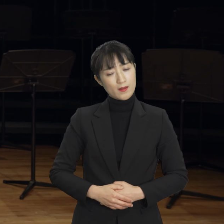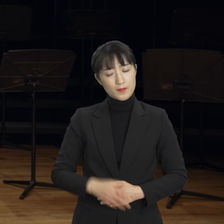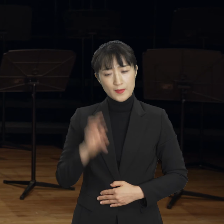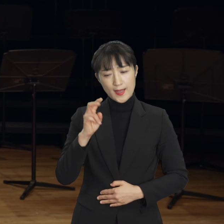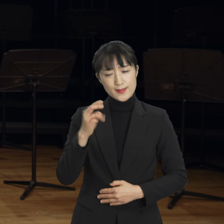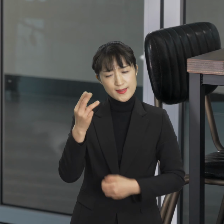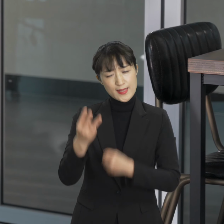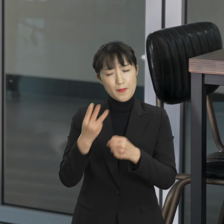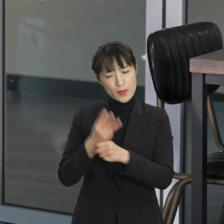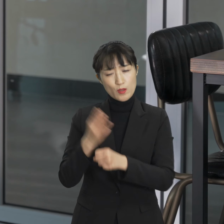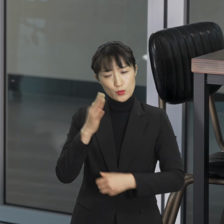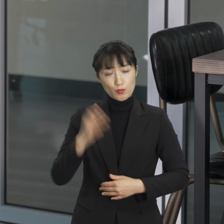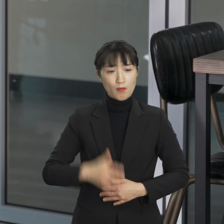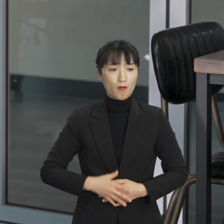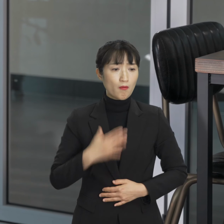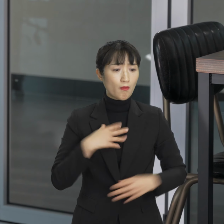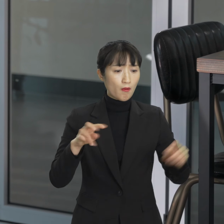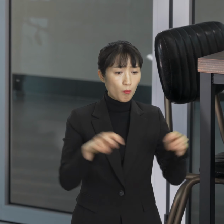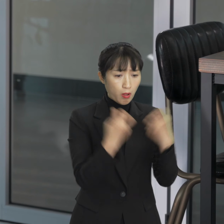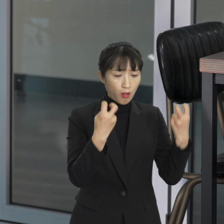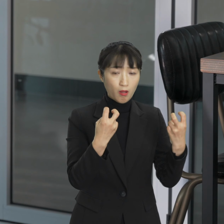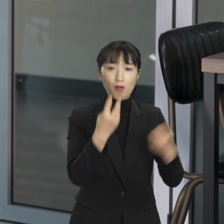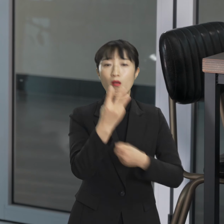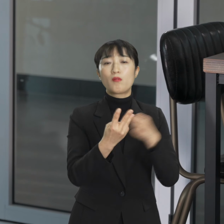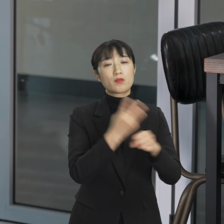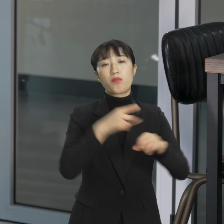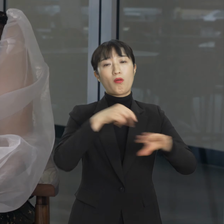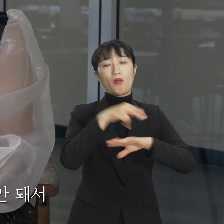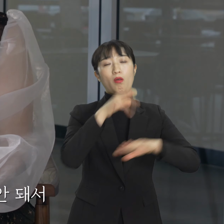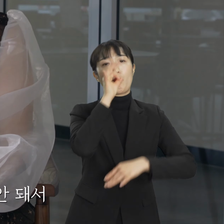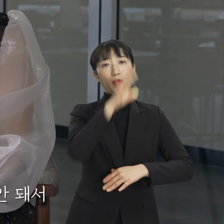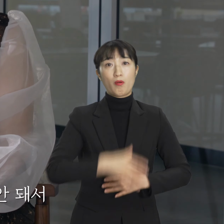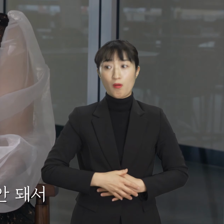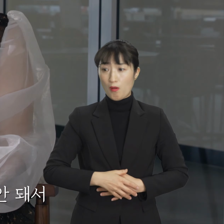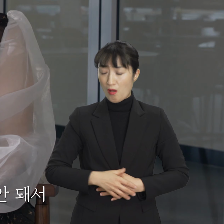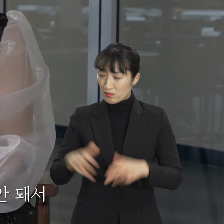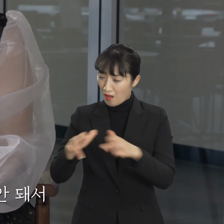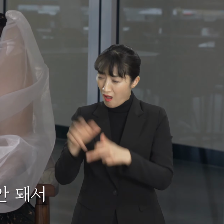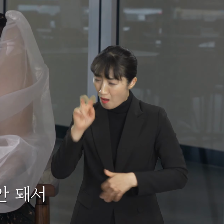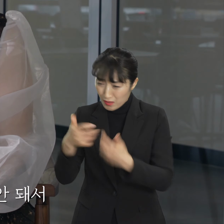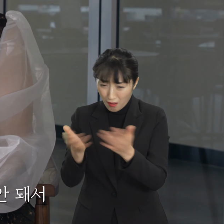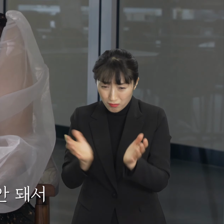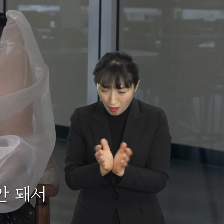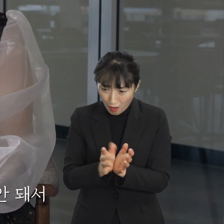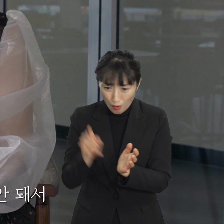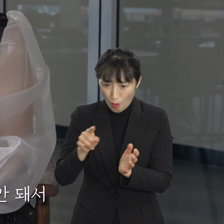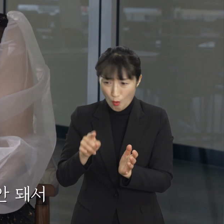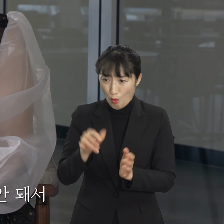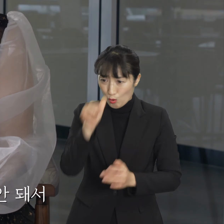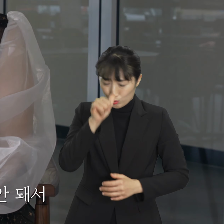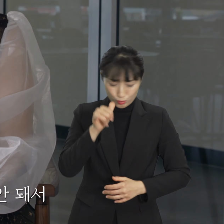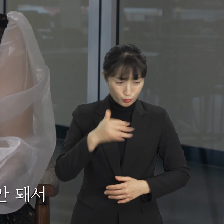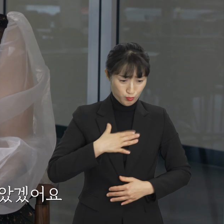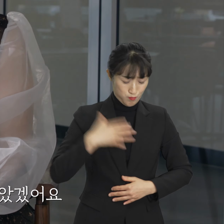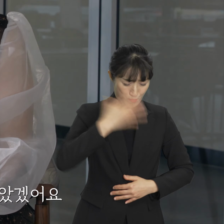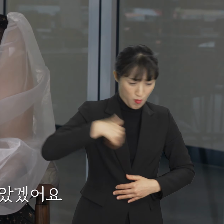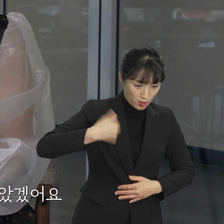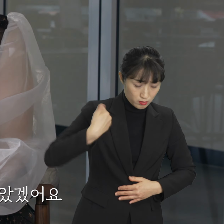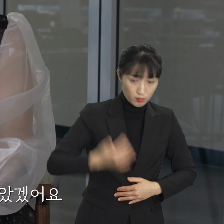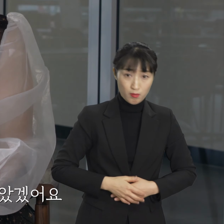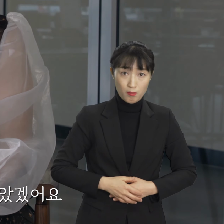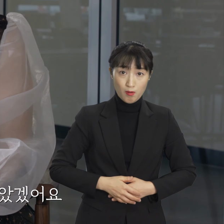3년 됐습니다 저도 교통사고를 한 3년을 못 걸었어요 이런 데가 있는 줄도 몰랐는데 가자마자 얼마